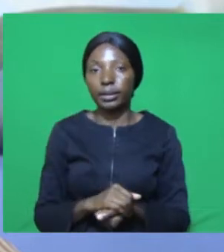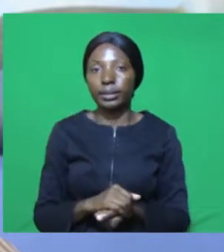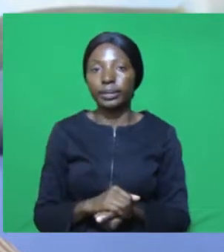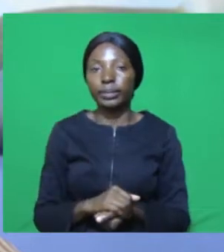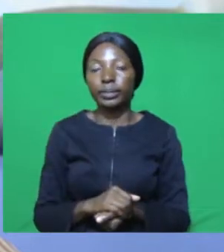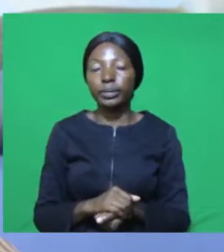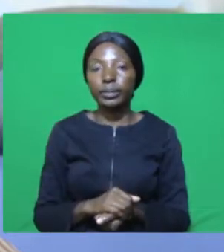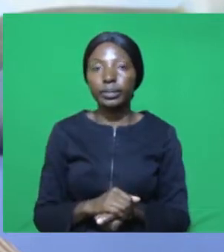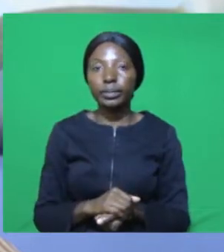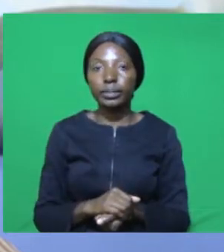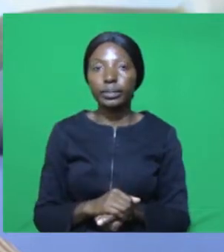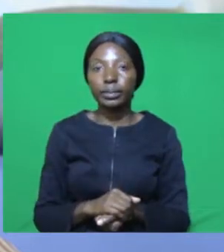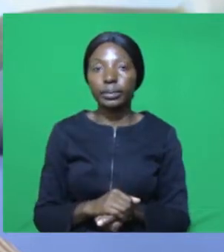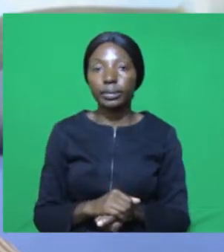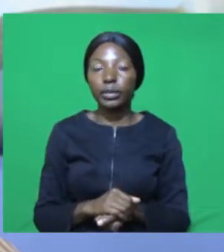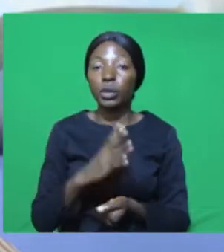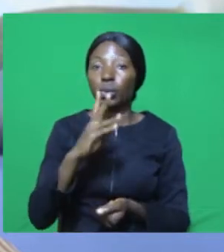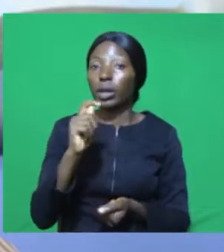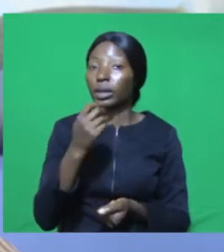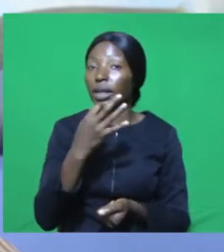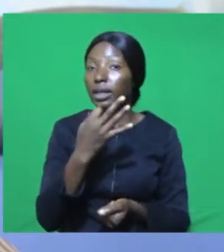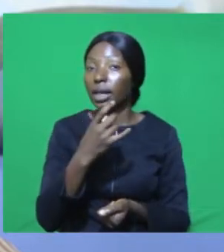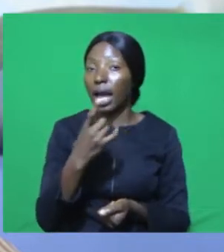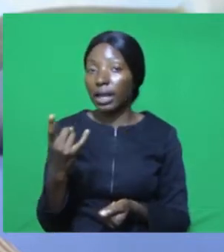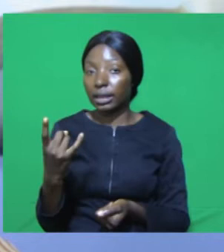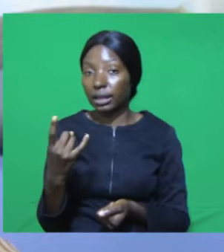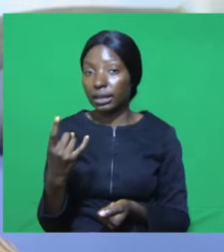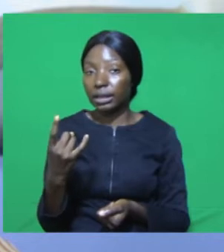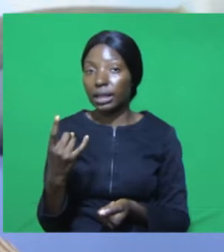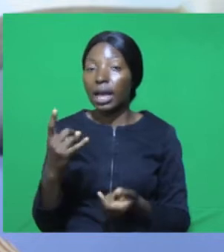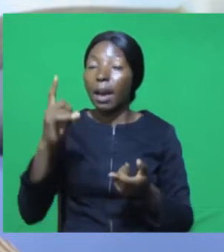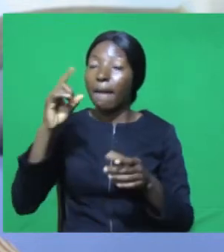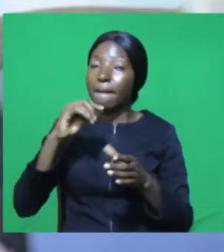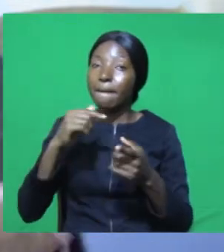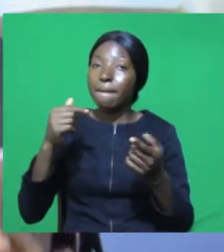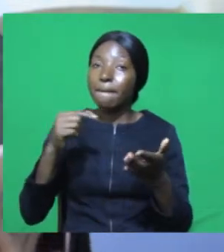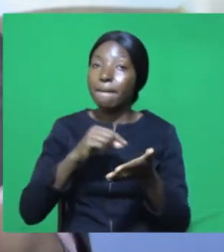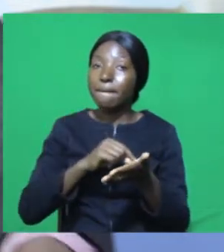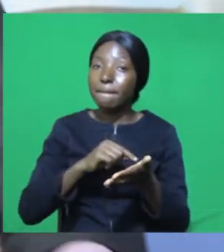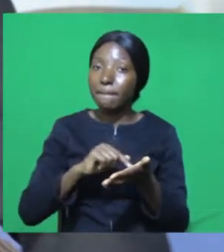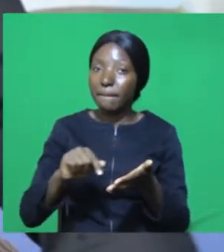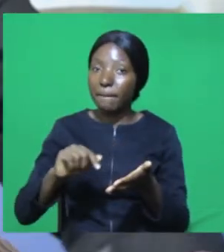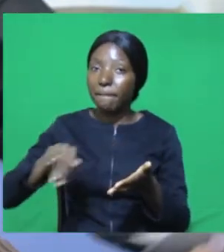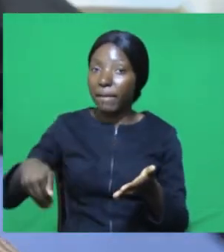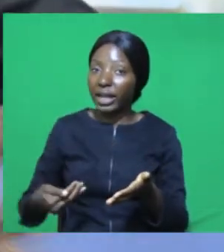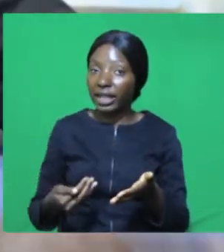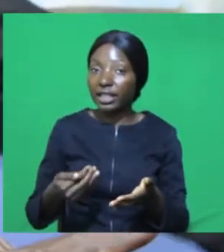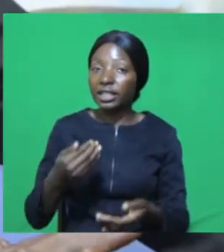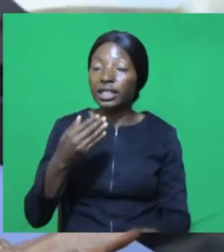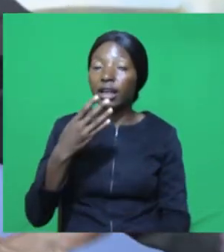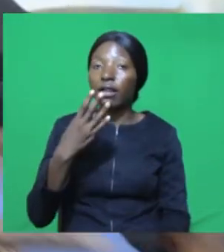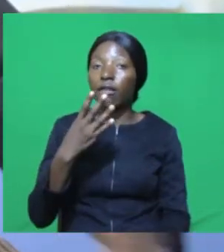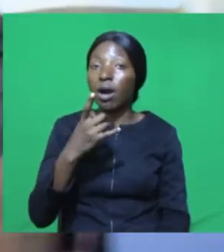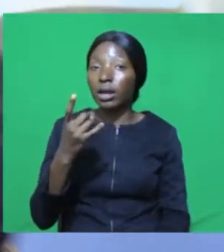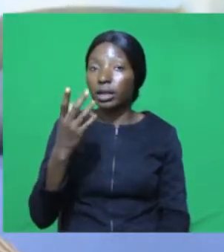490. Was subtract 490. Yeah, 2300 minus 490. Yes. Kuti tikange tabvisa chikamu chela